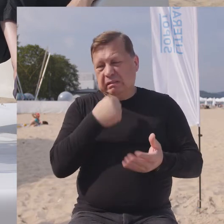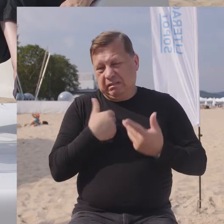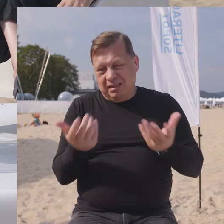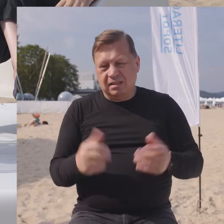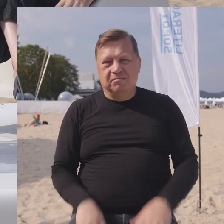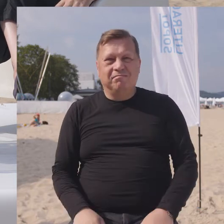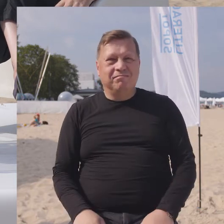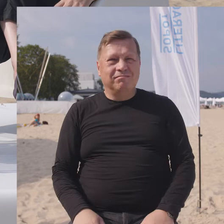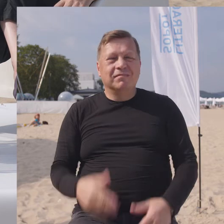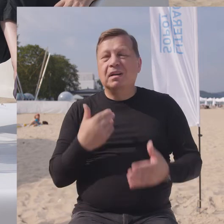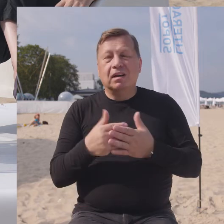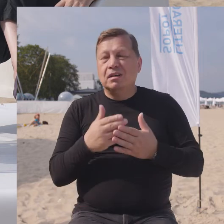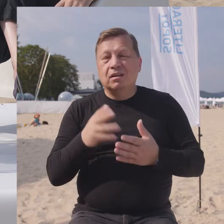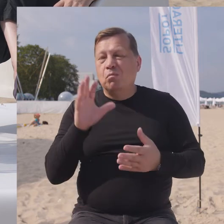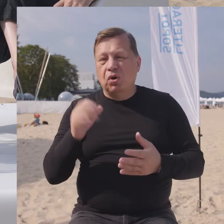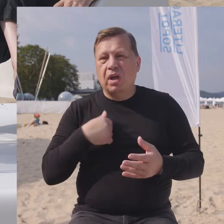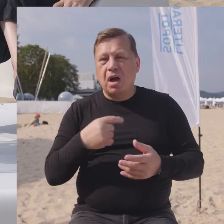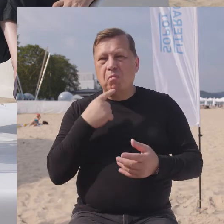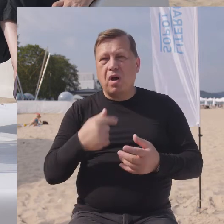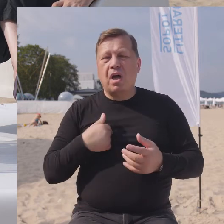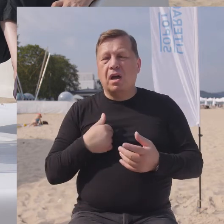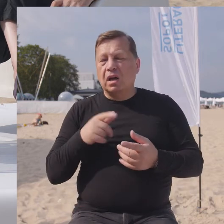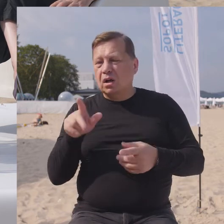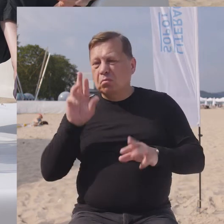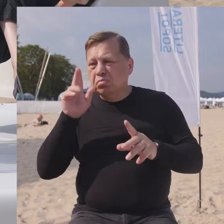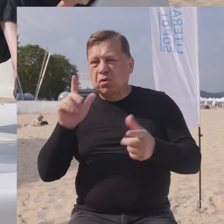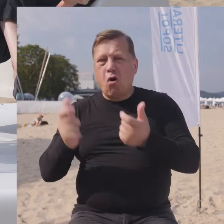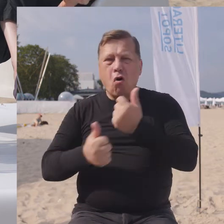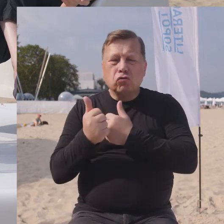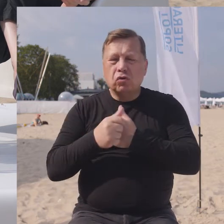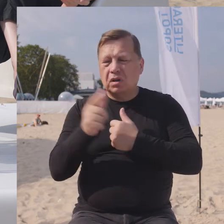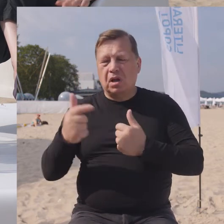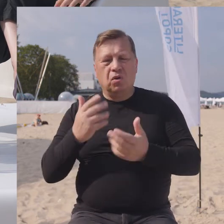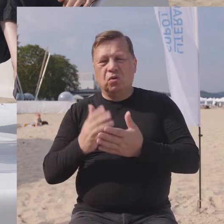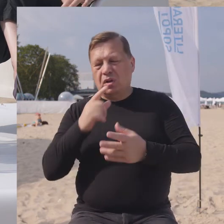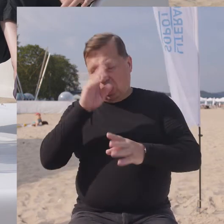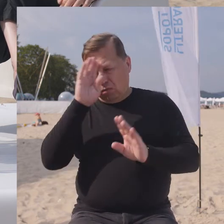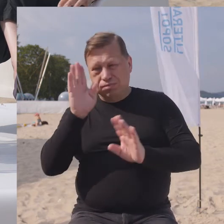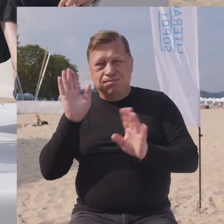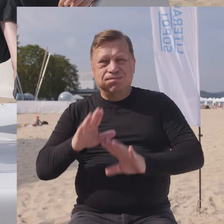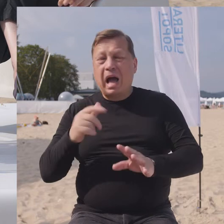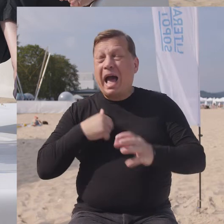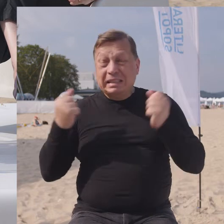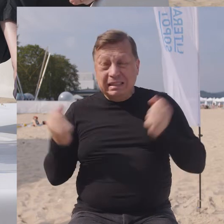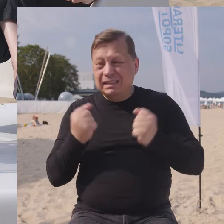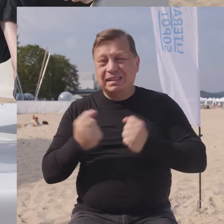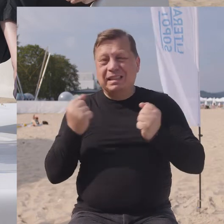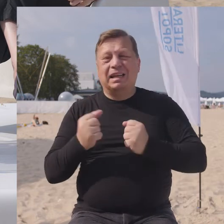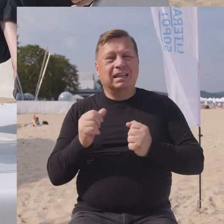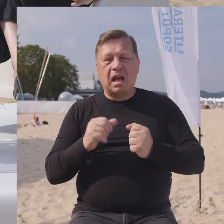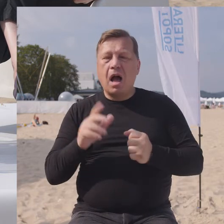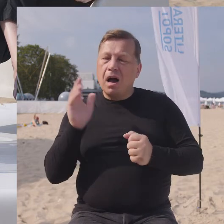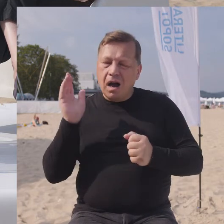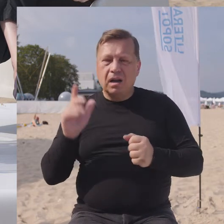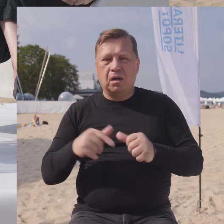jest złapać pewne rzeczy. I to nie o to chodzi, że ja się nie staram, tylko po prostu bardzo boję się sytuacji, kiedy będę